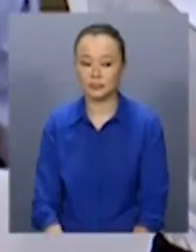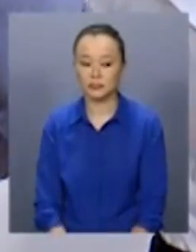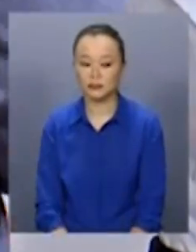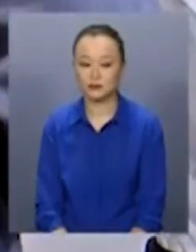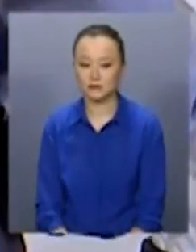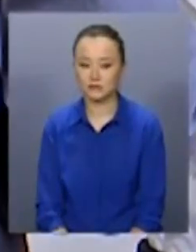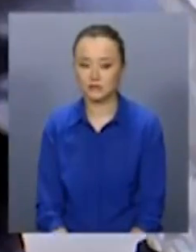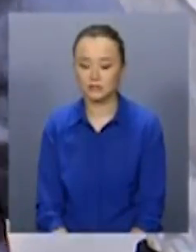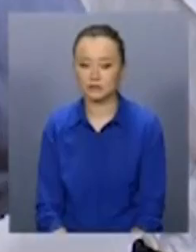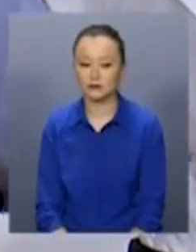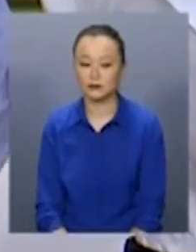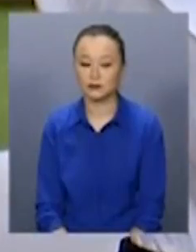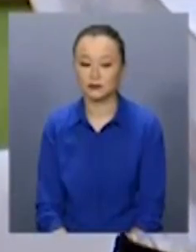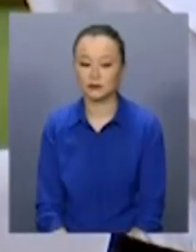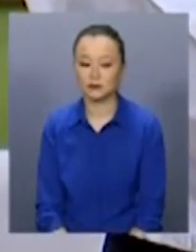адамның буынымен,